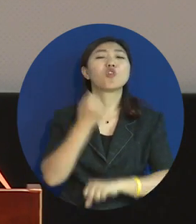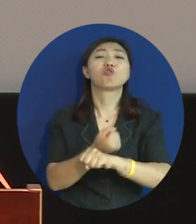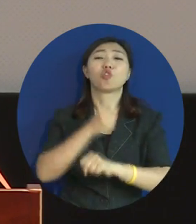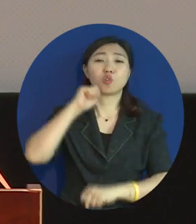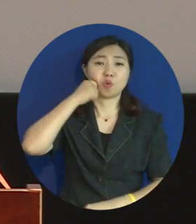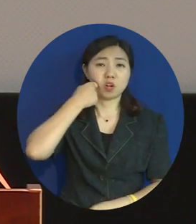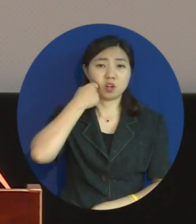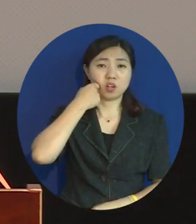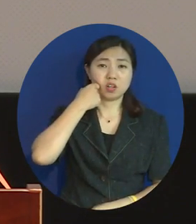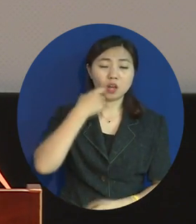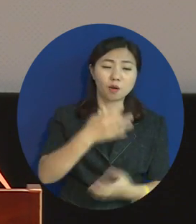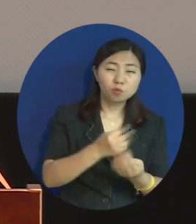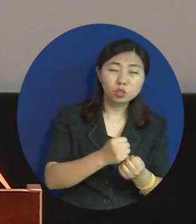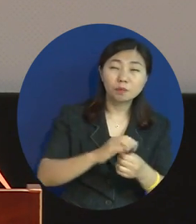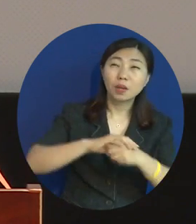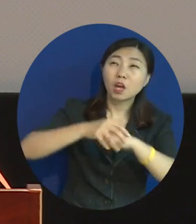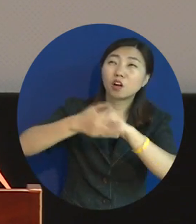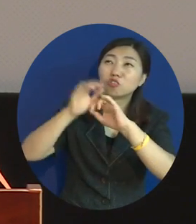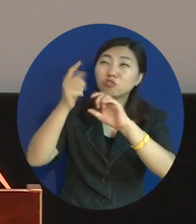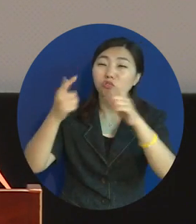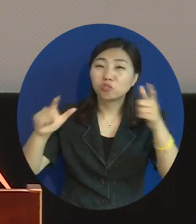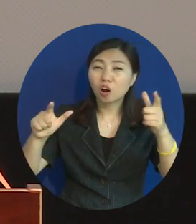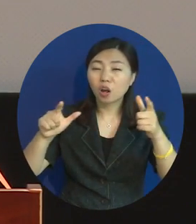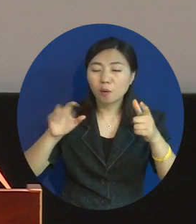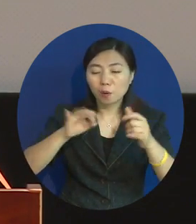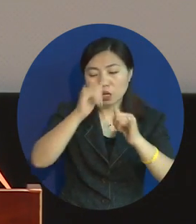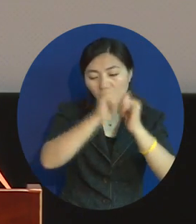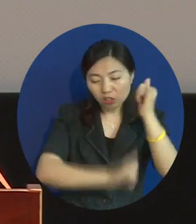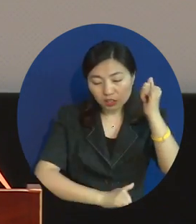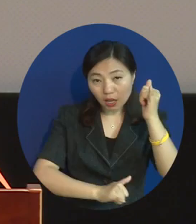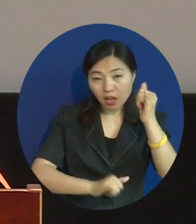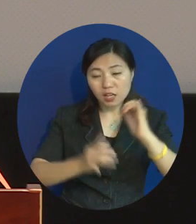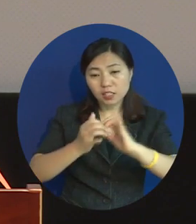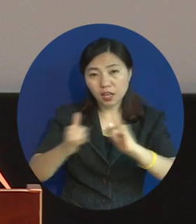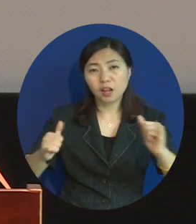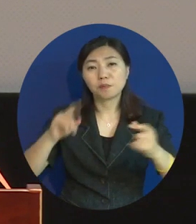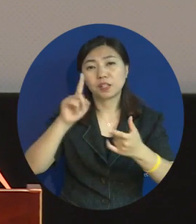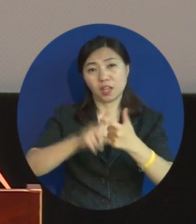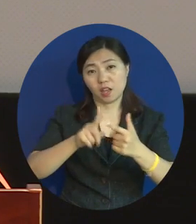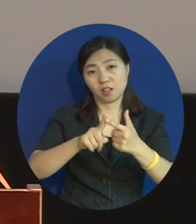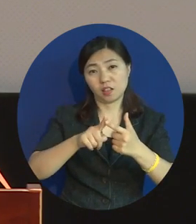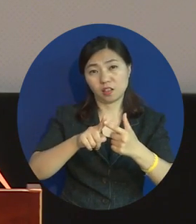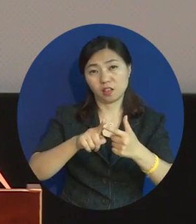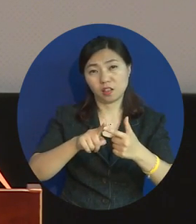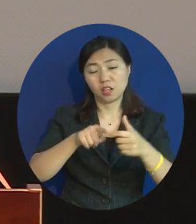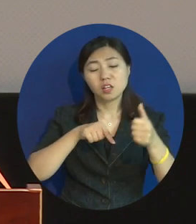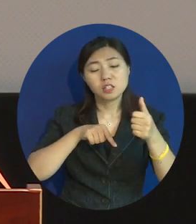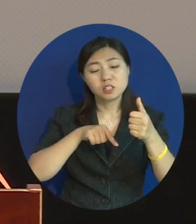돼. 그게 물리학이든, 그게 천문학이든, 그게 역사학이든, 인류학이든.